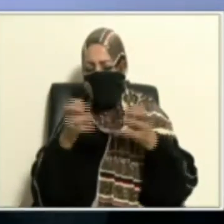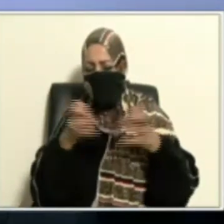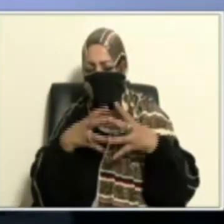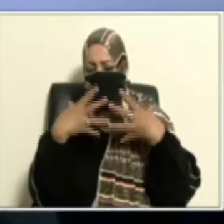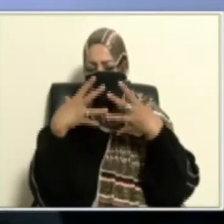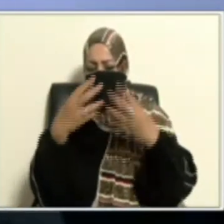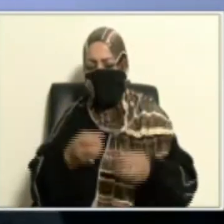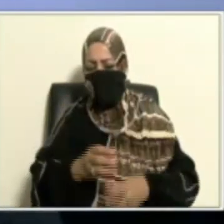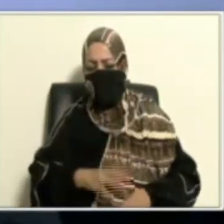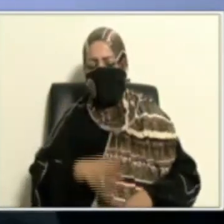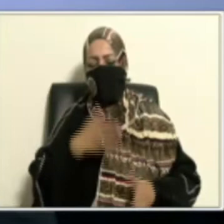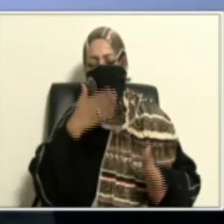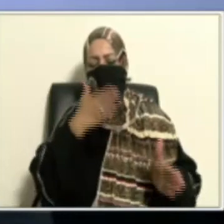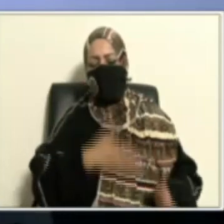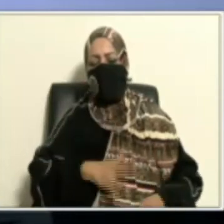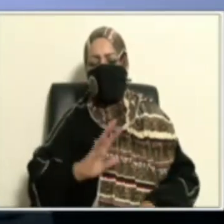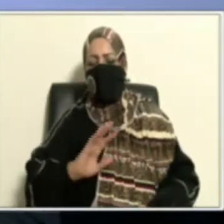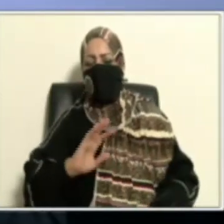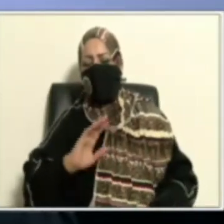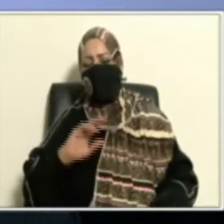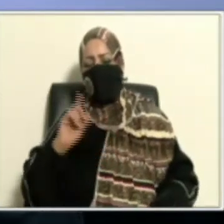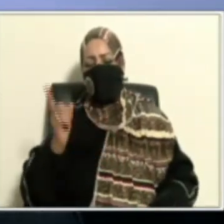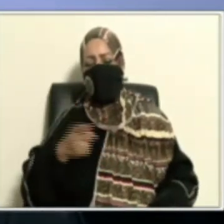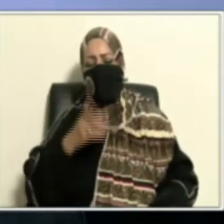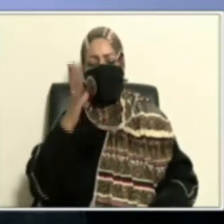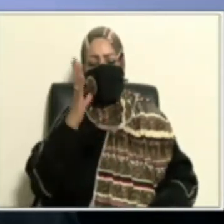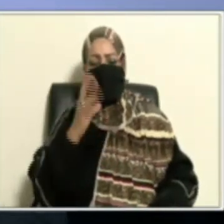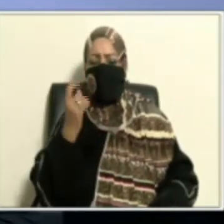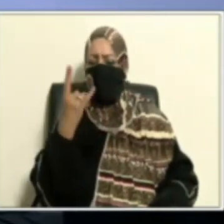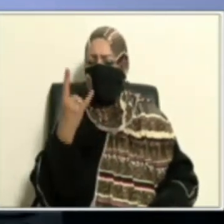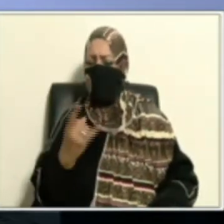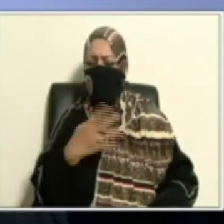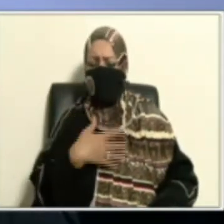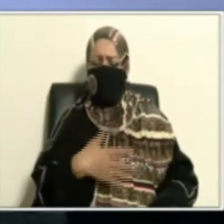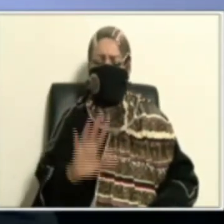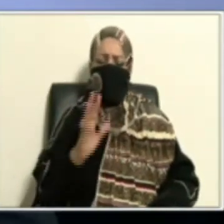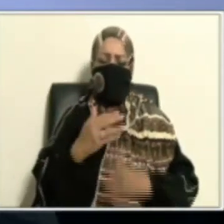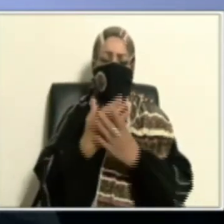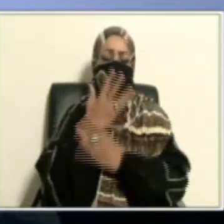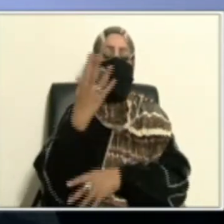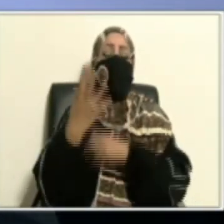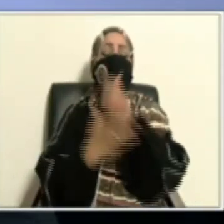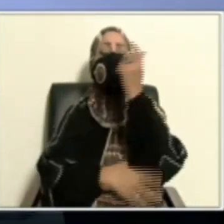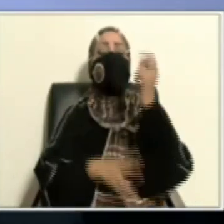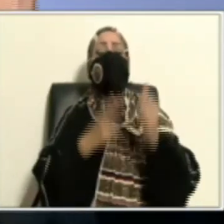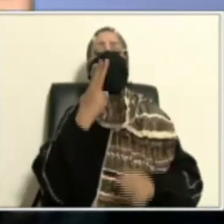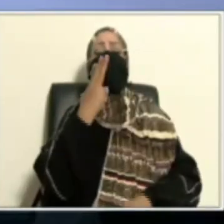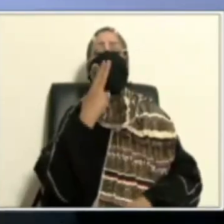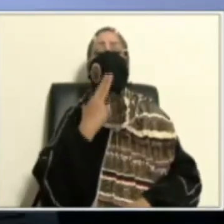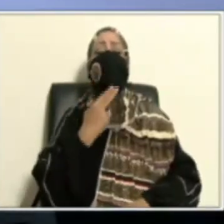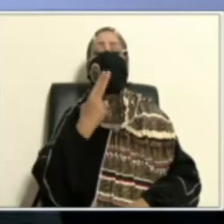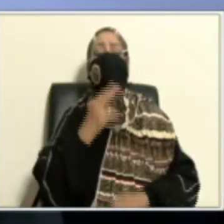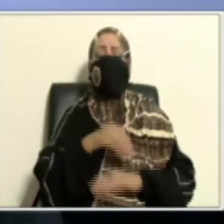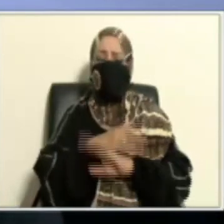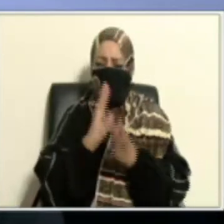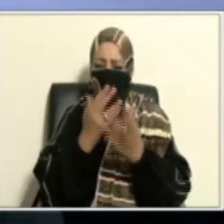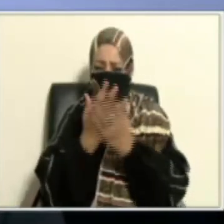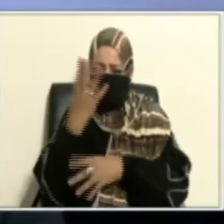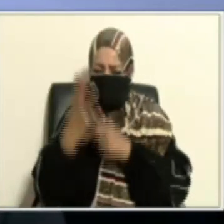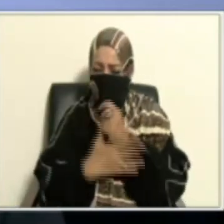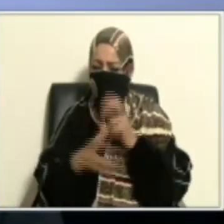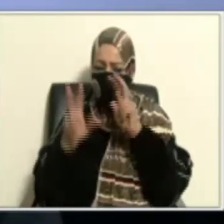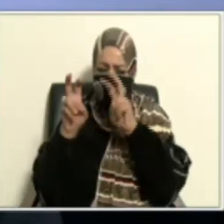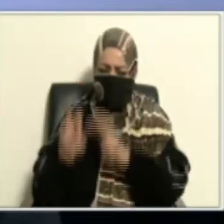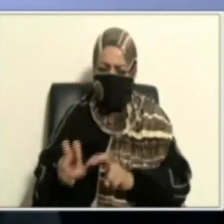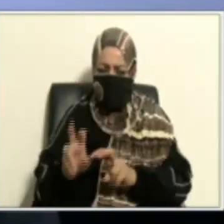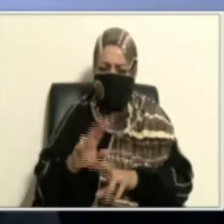يرقدش مثلا يومين كاملات وما لا يخرج منه بول ولا ريح، وفي بعض الناس يفعل ذلك، فله أن يصلي ما شاء